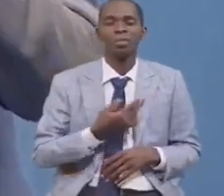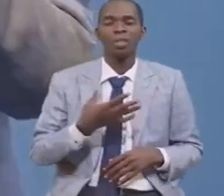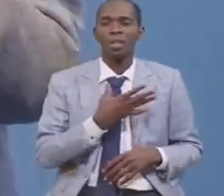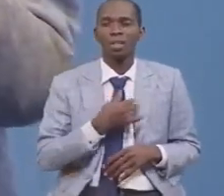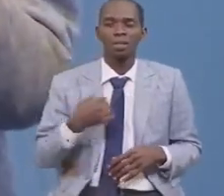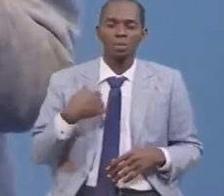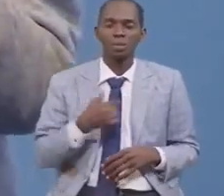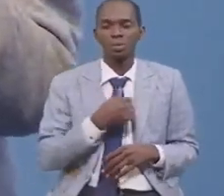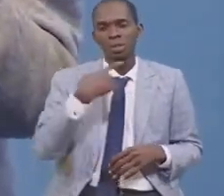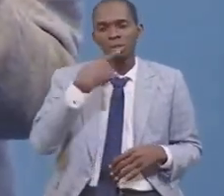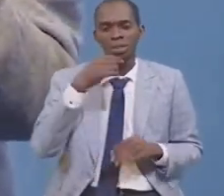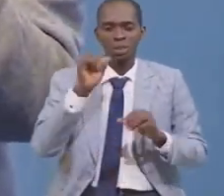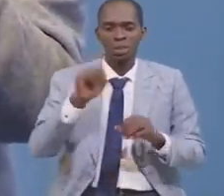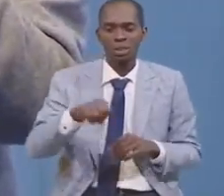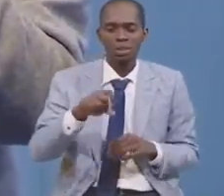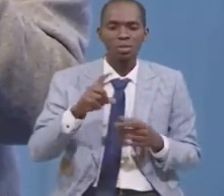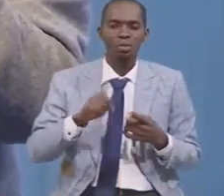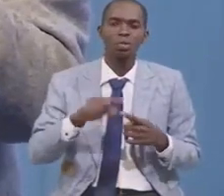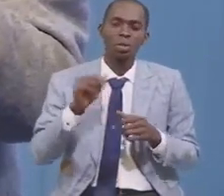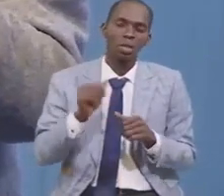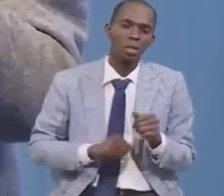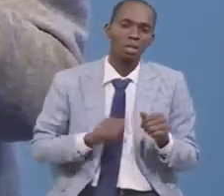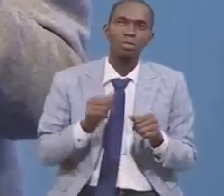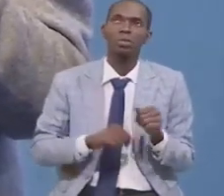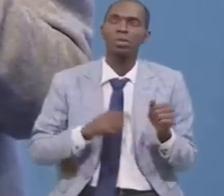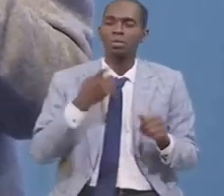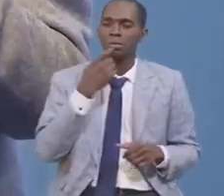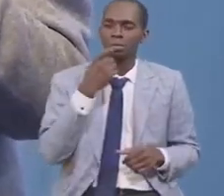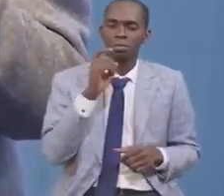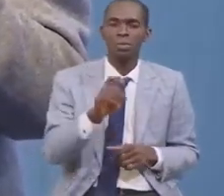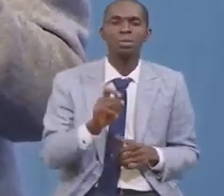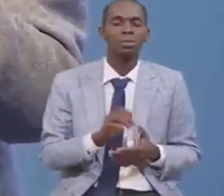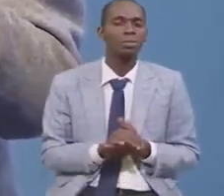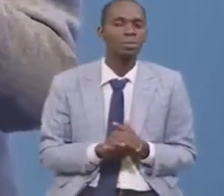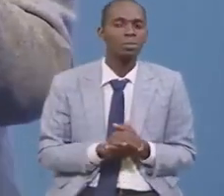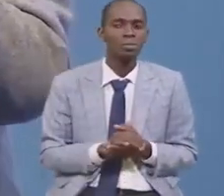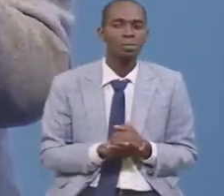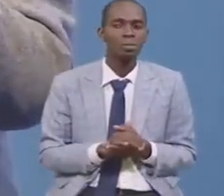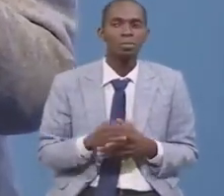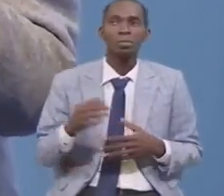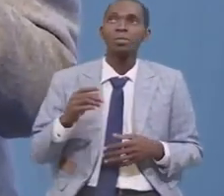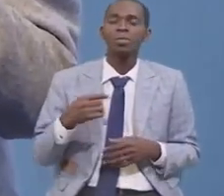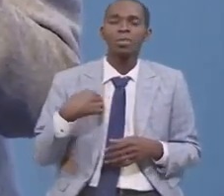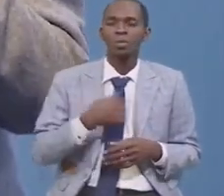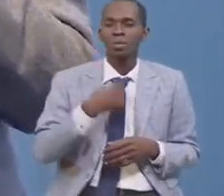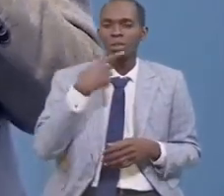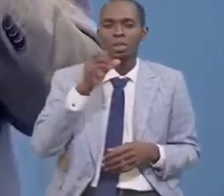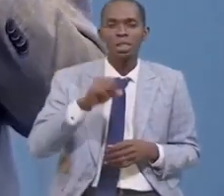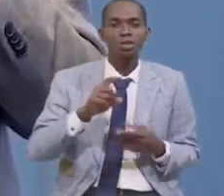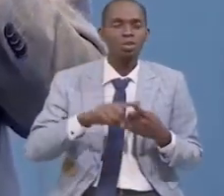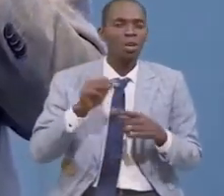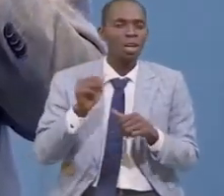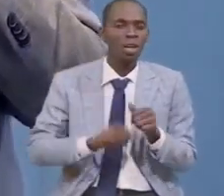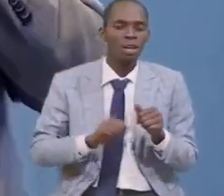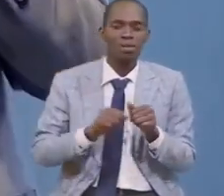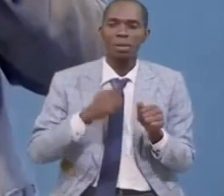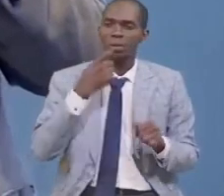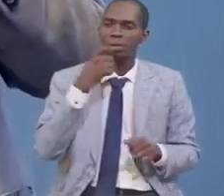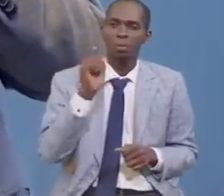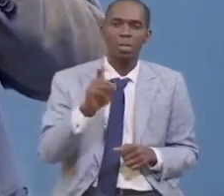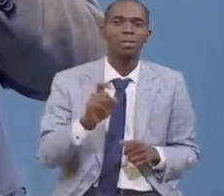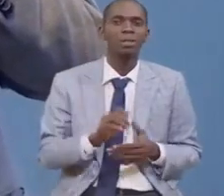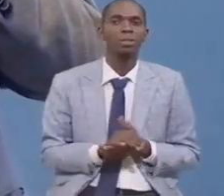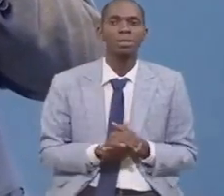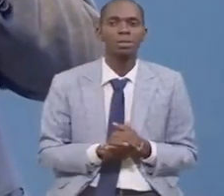yes to every demand, మనము ఆయన యొక్క ప్రతి డిమాండ్ కు అవును అని చెప్తున్నాం. Yes to every command, ప్రతి ఆజ్ఞకు అవును అని చెప్తున్నాం.